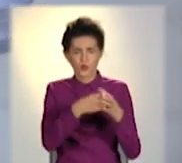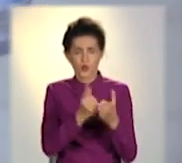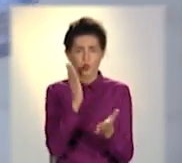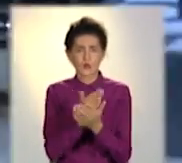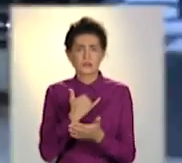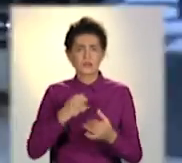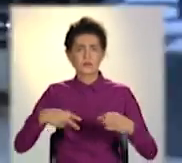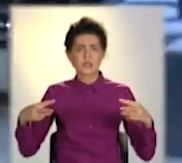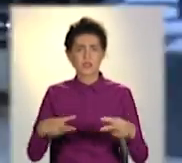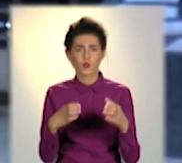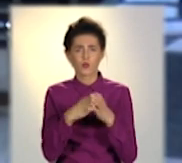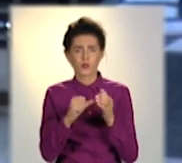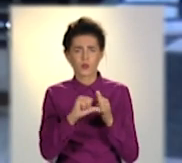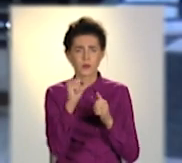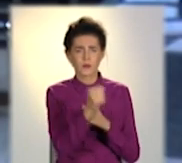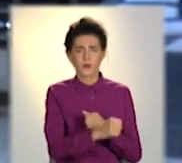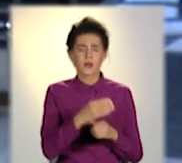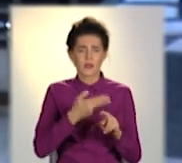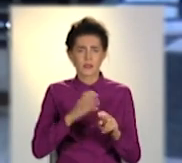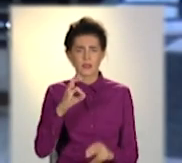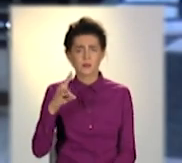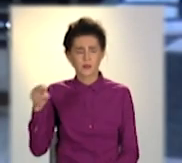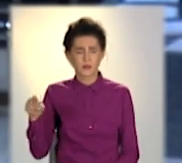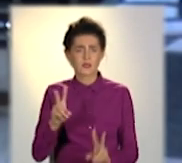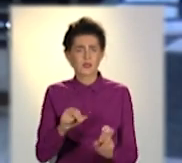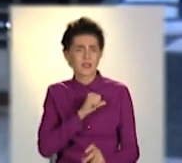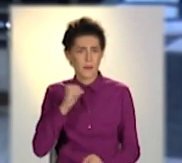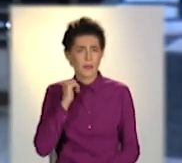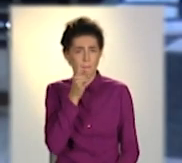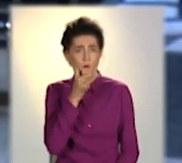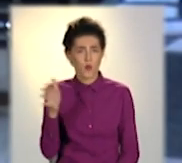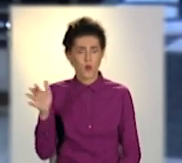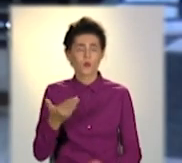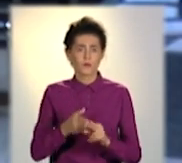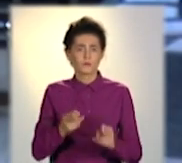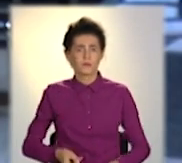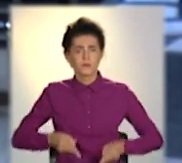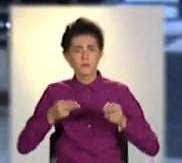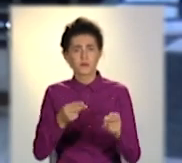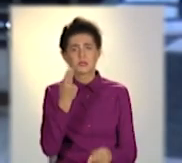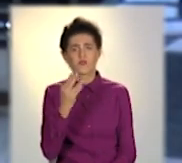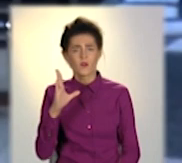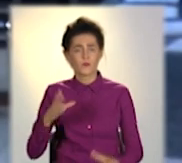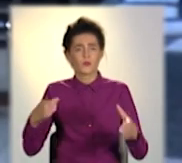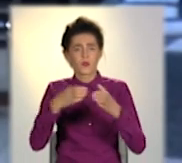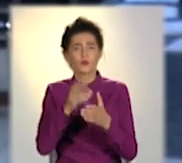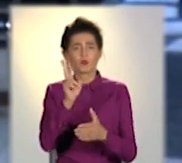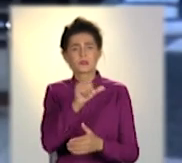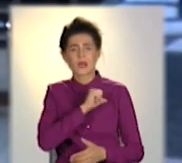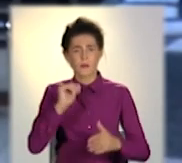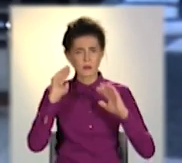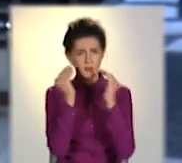група избирателей, як НСП, нездатні самостійно пересуватися. К ним виїжджають члени комісії, також для тих, хто знаходиться на